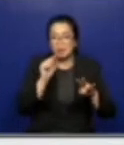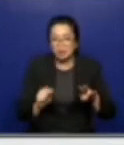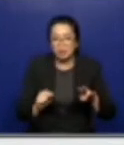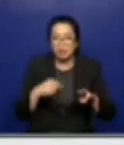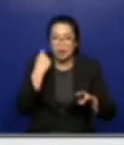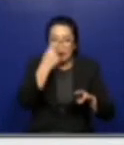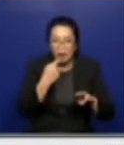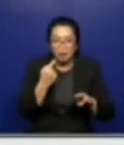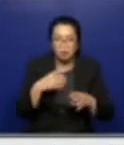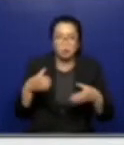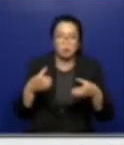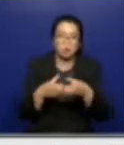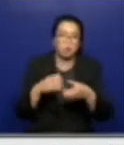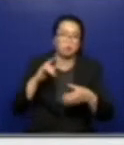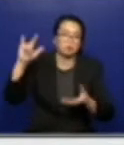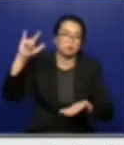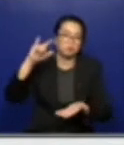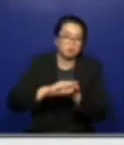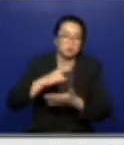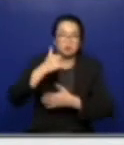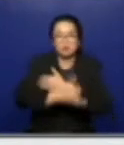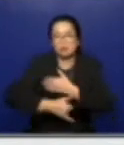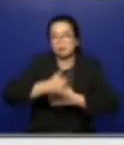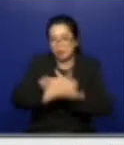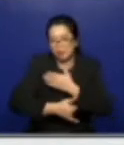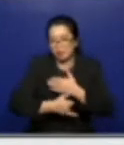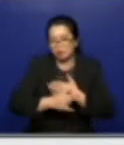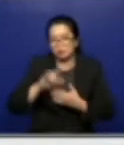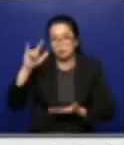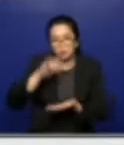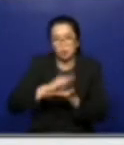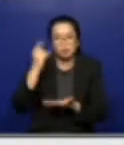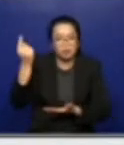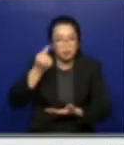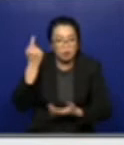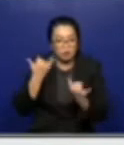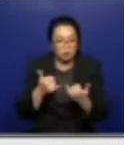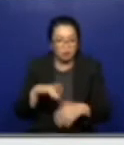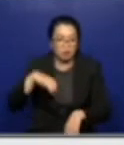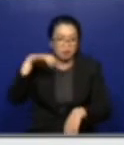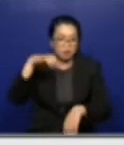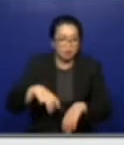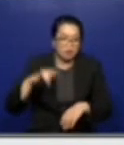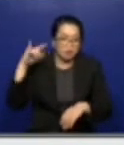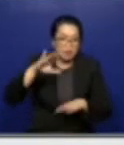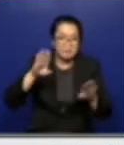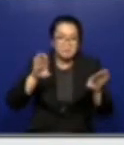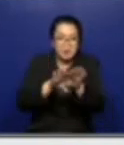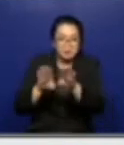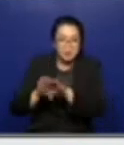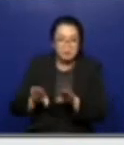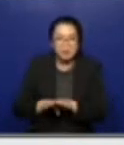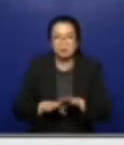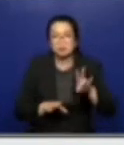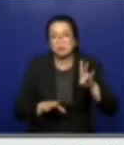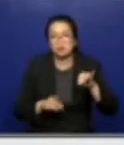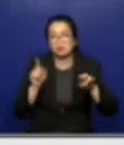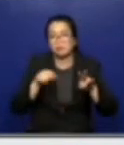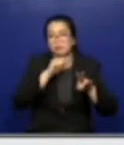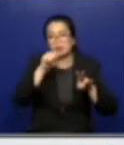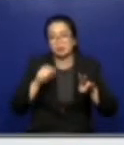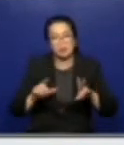ชาติเพราะฉะนั้นเมื่อเกิดภาวะโควิดและท่านทำการปิดสนามบินปิดน่านฟ้า 70% ตรงนี้หาย